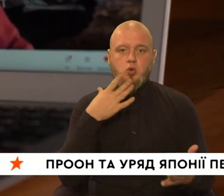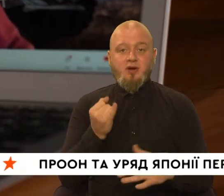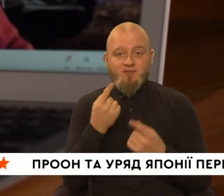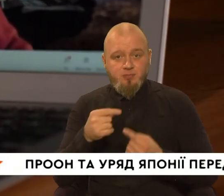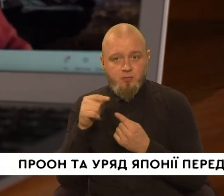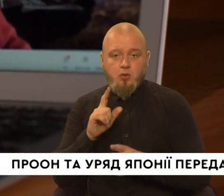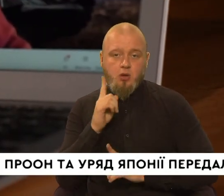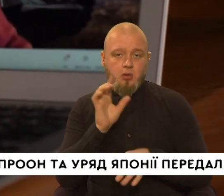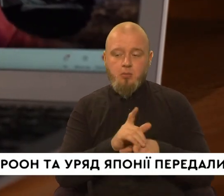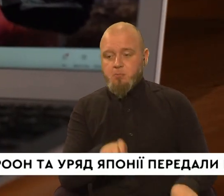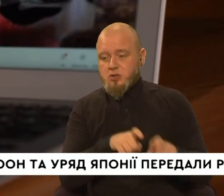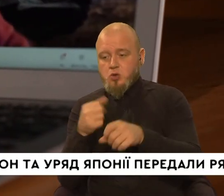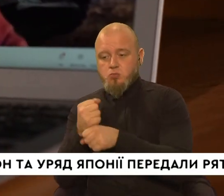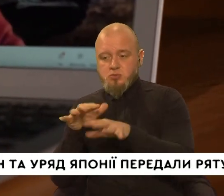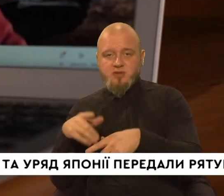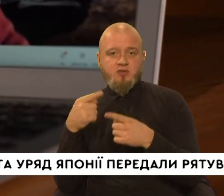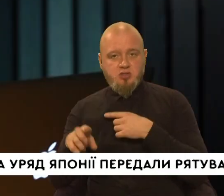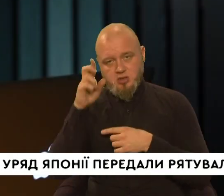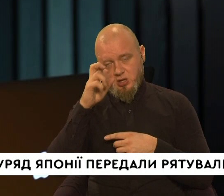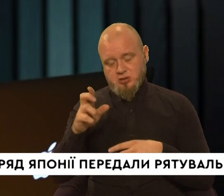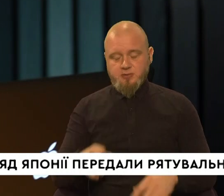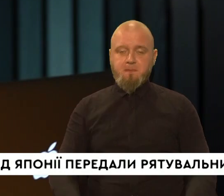Відповідно, перенесла робочі місця в інші країни.